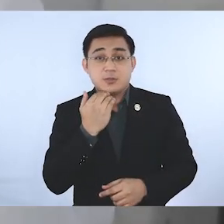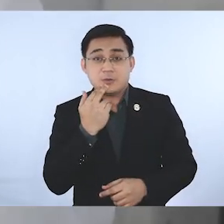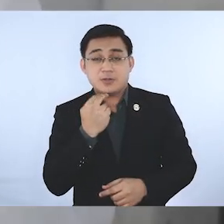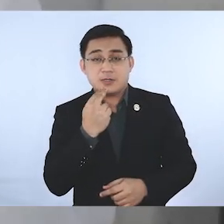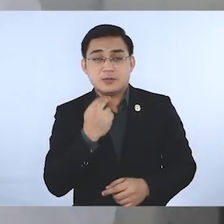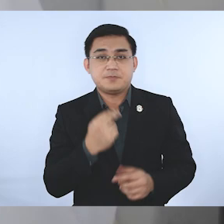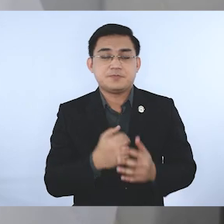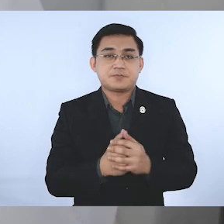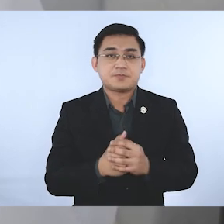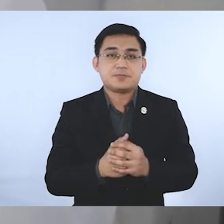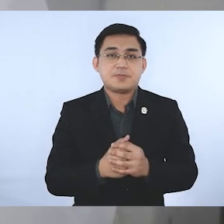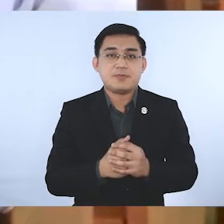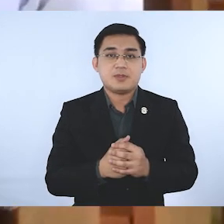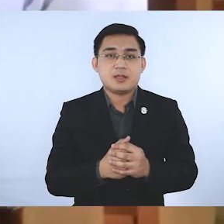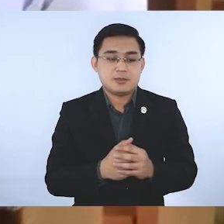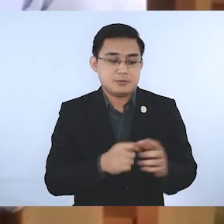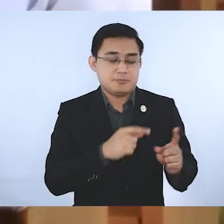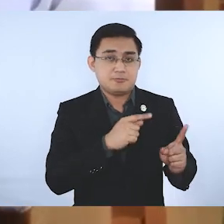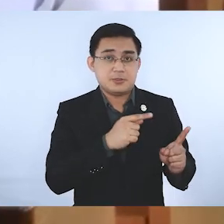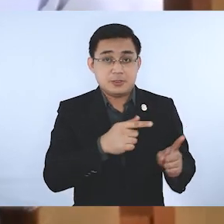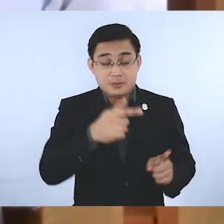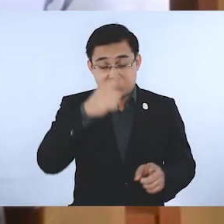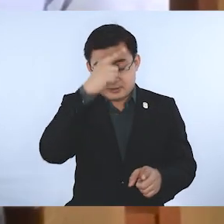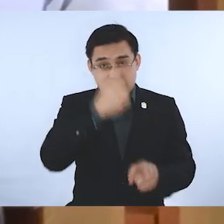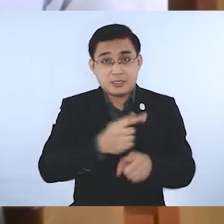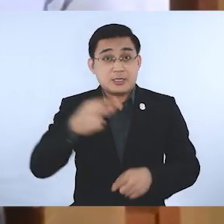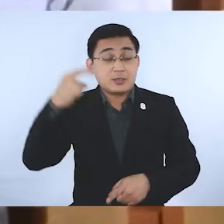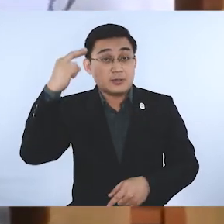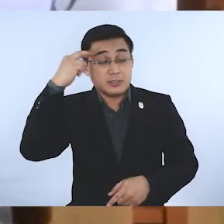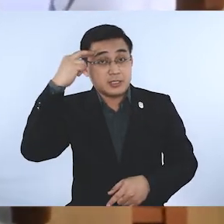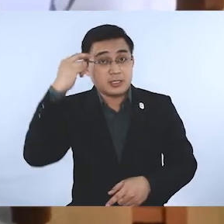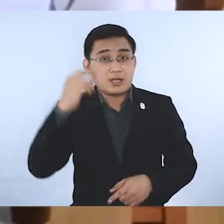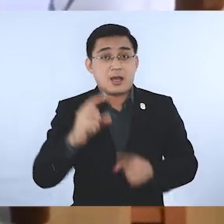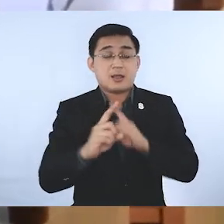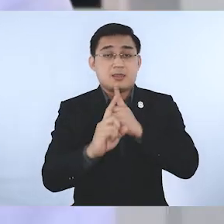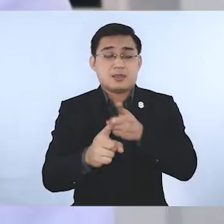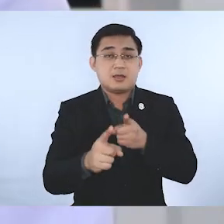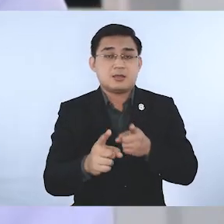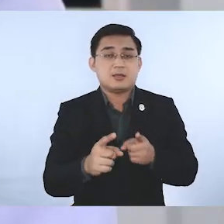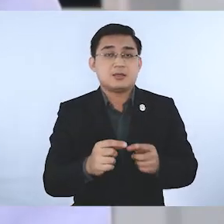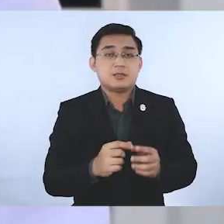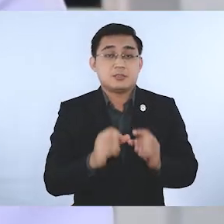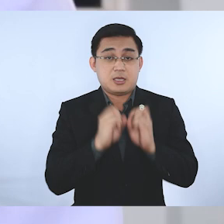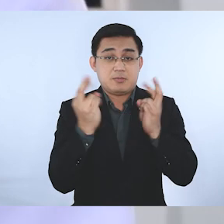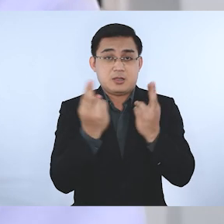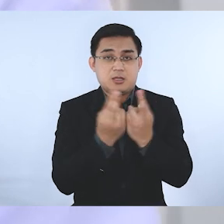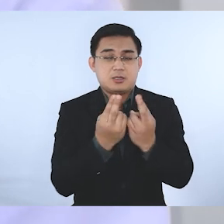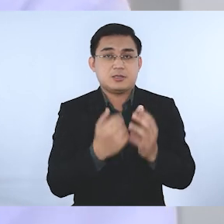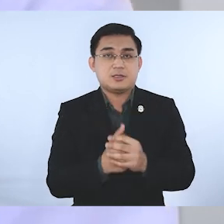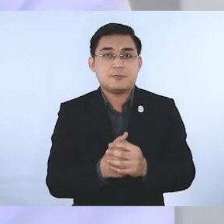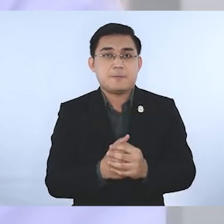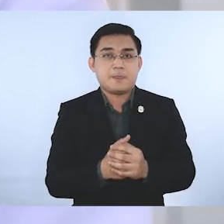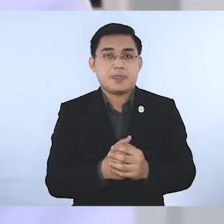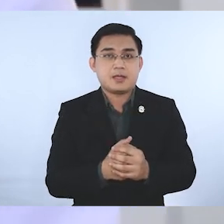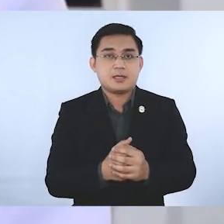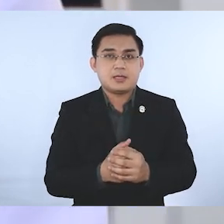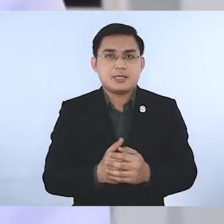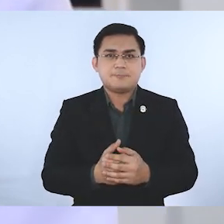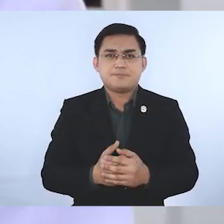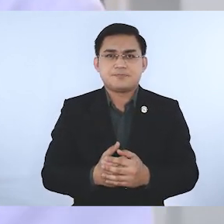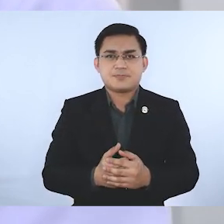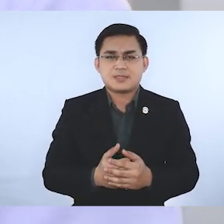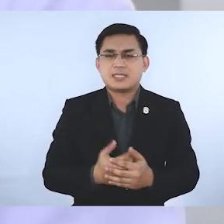si kapatid na Richard Ivia sa mga dumalo sa isinagawang Heart Care Seminar. Maganda po na may ganitong mga aktibidad